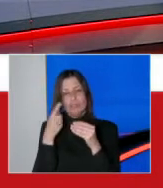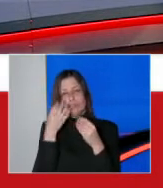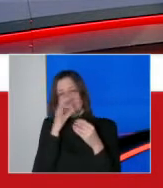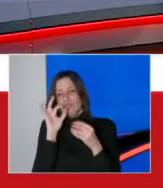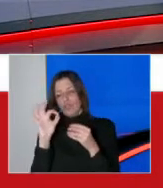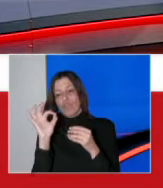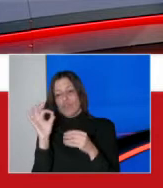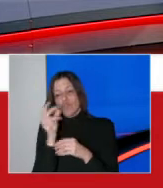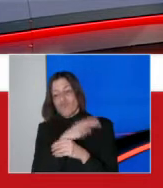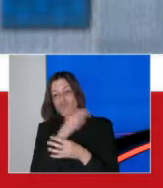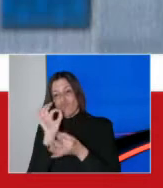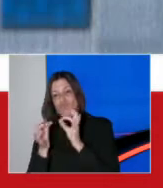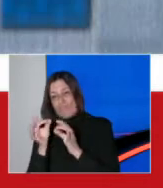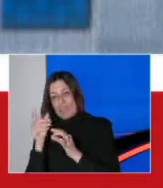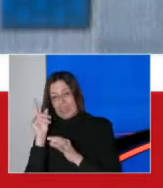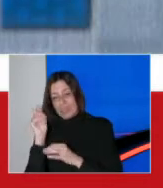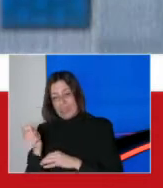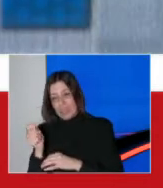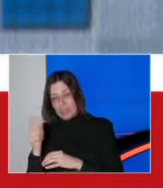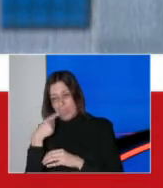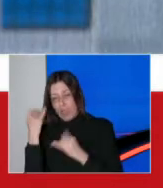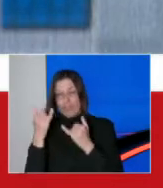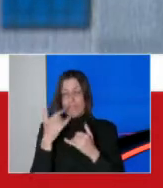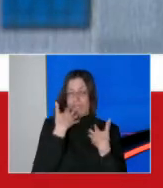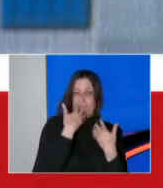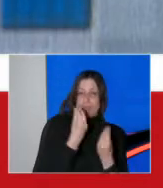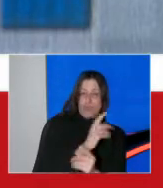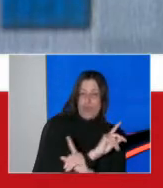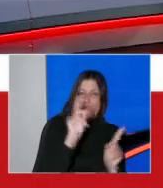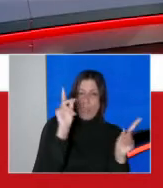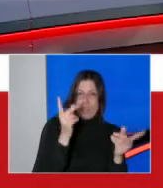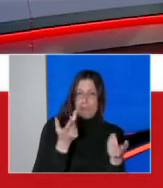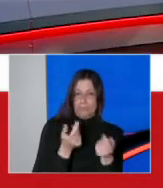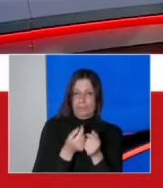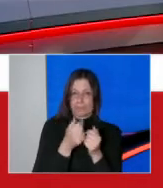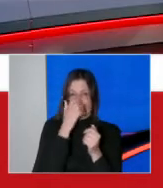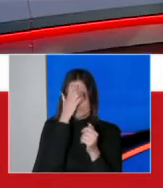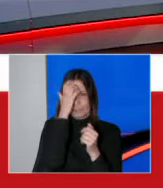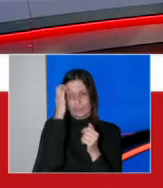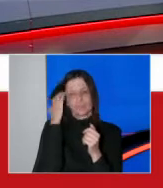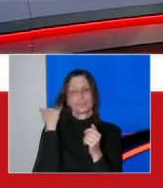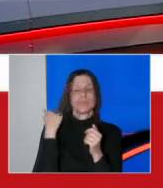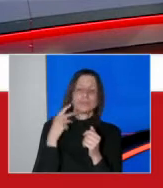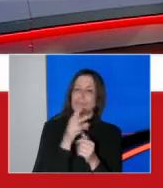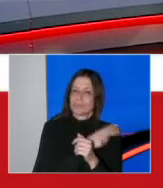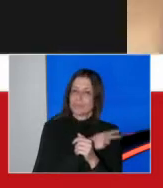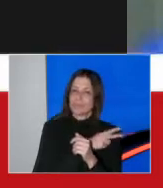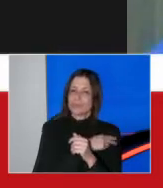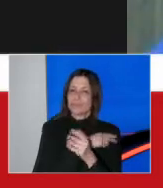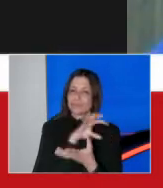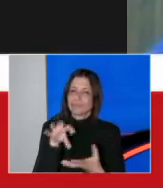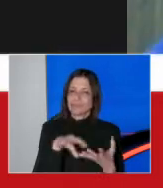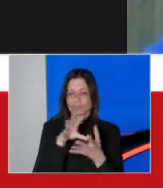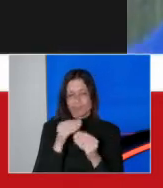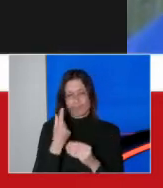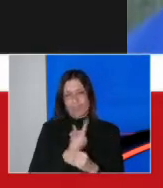של שופט, עכשיו הם נאלצים לפרסם גרסה חדשה? טוב, בעצם המשטרה מסתבכת עם